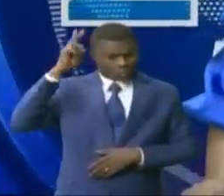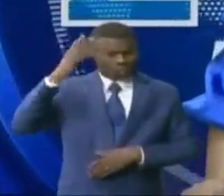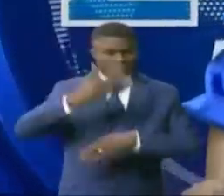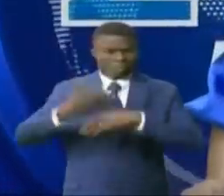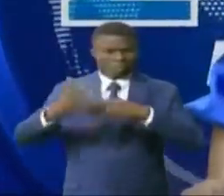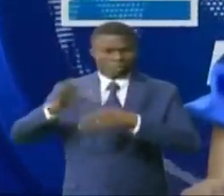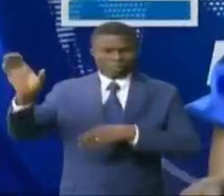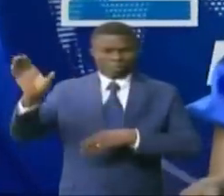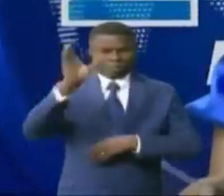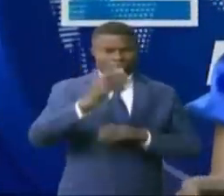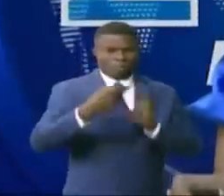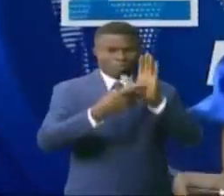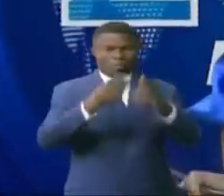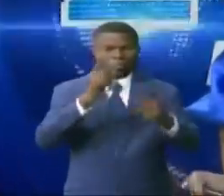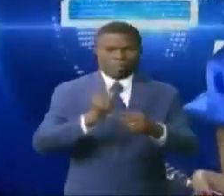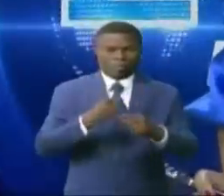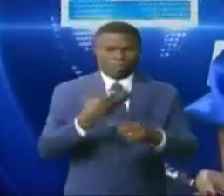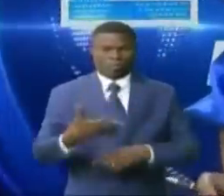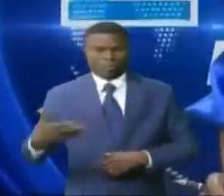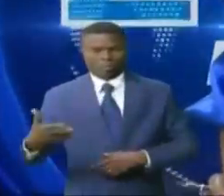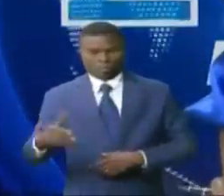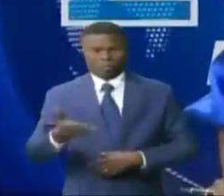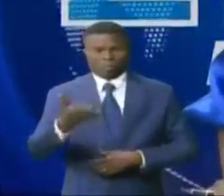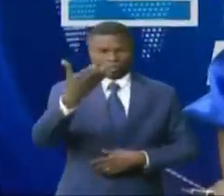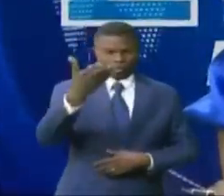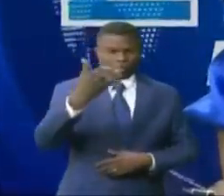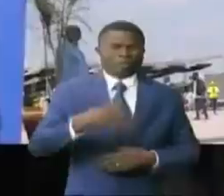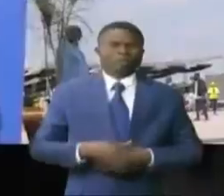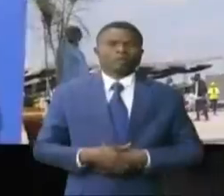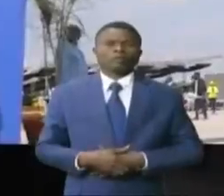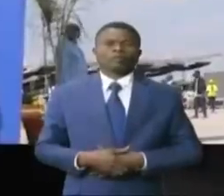de l'Expo Béton. Encore une fois, Pierre Kibambe-Somoïsa.